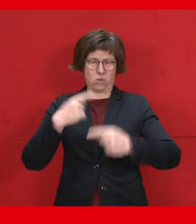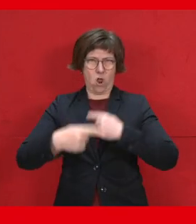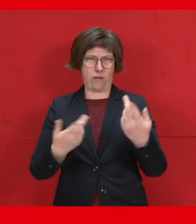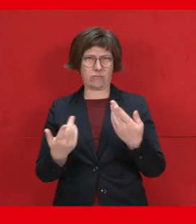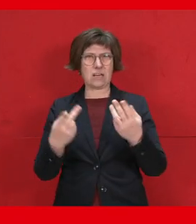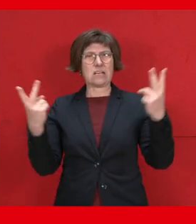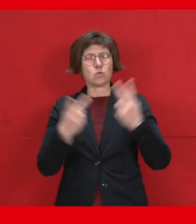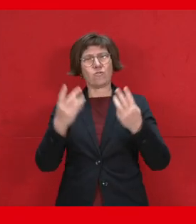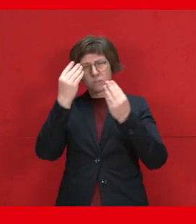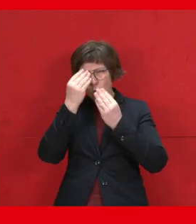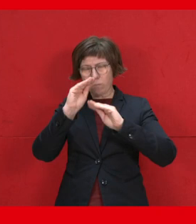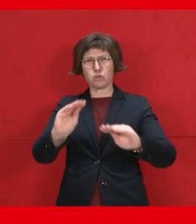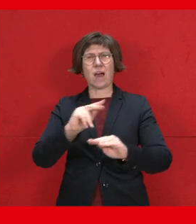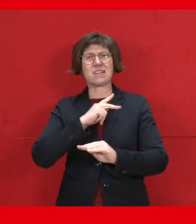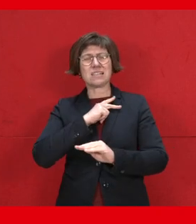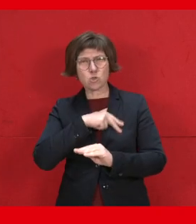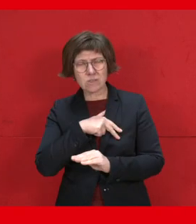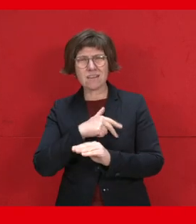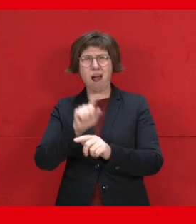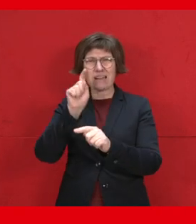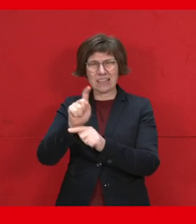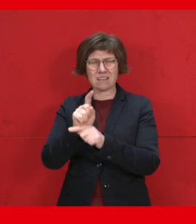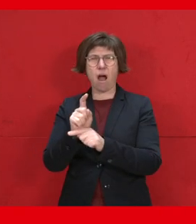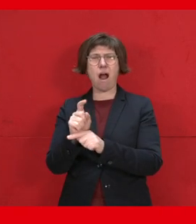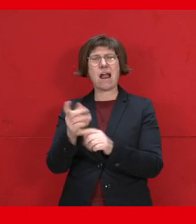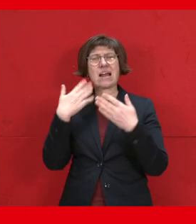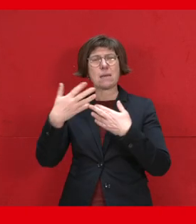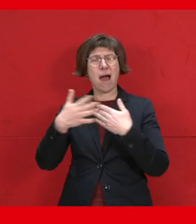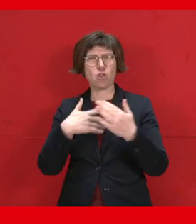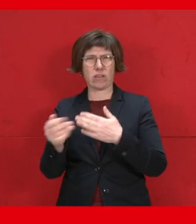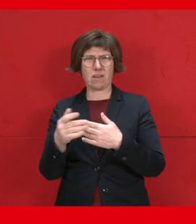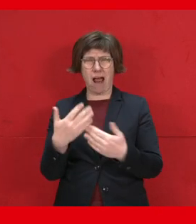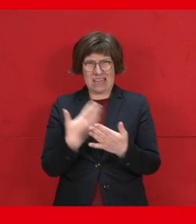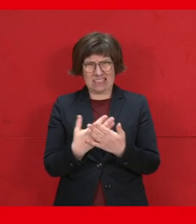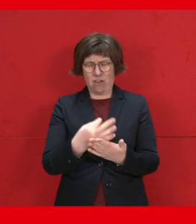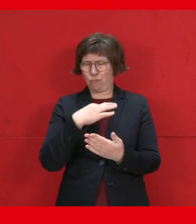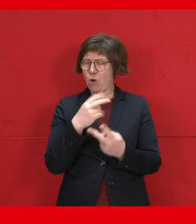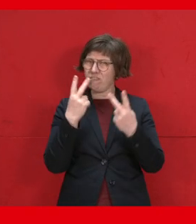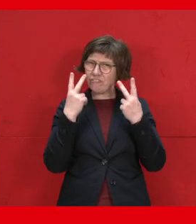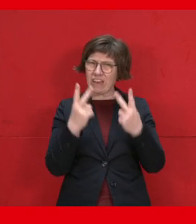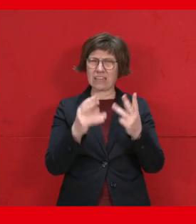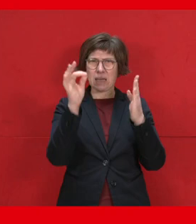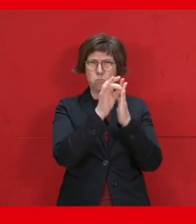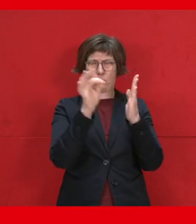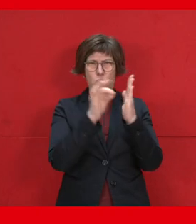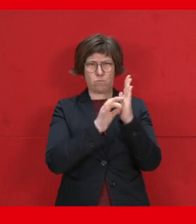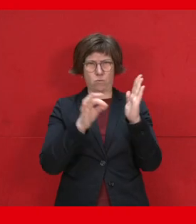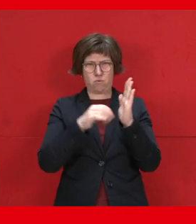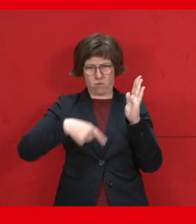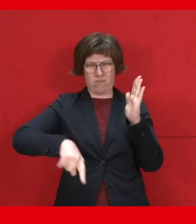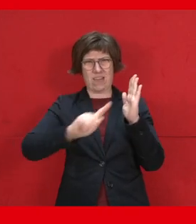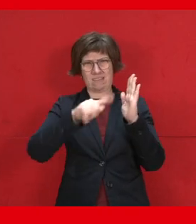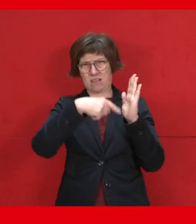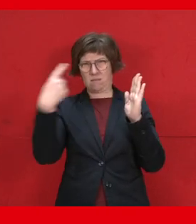sagen wird, nämlich sozial, digital und klimaneutral. Das sind die Herausforderungen in den nächsten